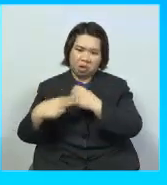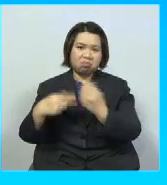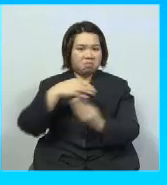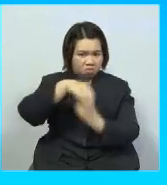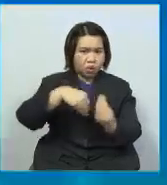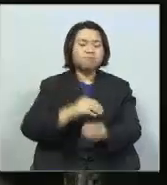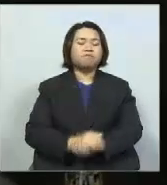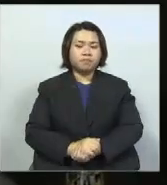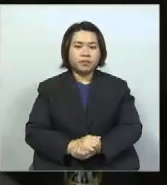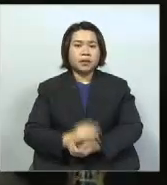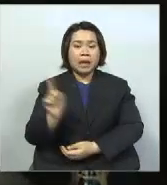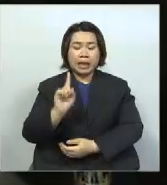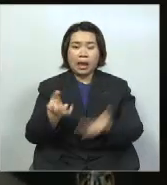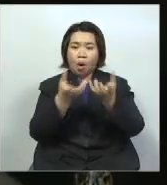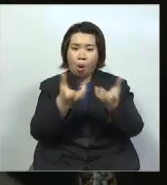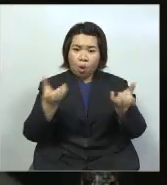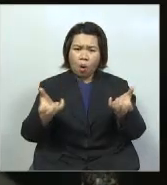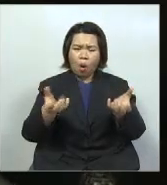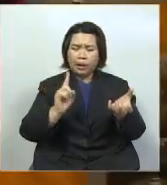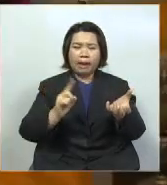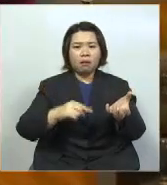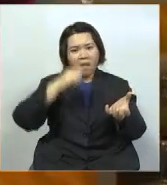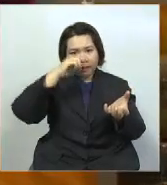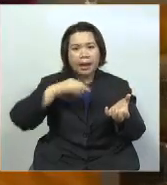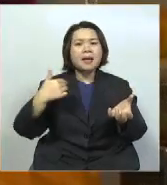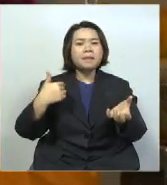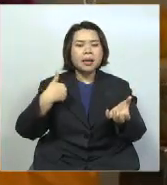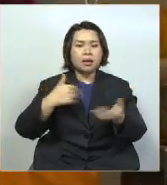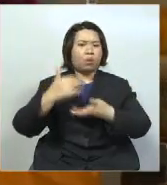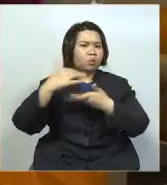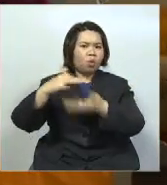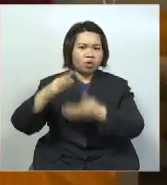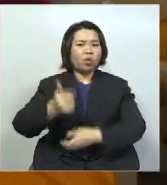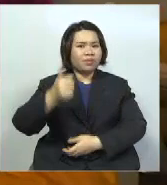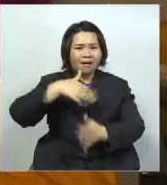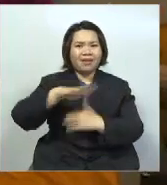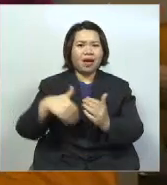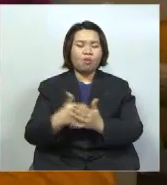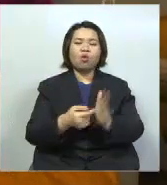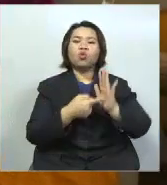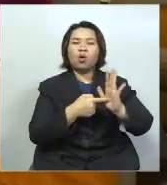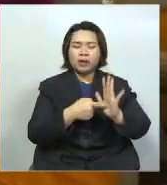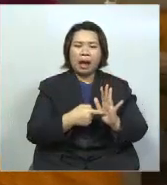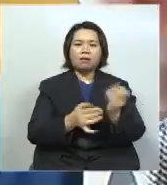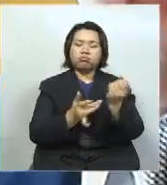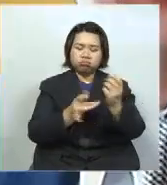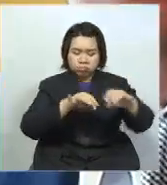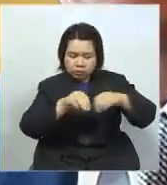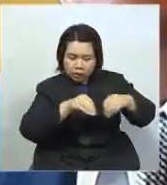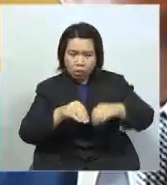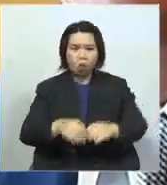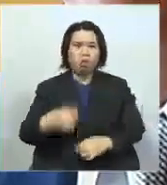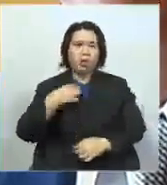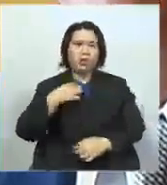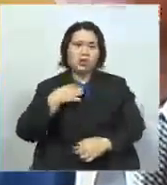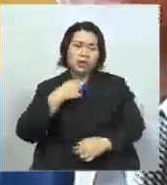ที่ได้รับความนิยมล้วนเป็นกลุ่มสินค้าที่ไทยเราเองเนี่ยมีศักยภาพในการส่งออกทั้งหมดค่ะไม่ว่าจะเป็นสินค้าอิเล็กทรอนิกส์เสื้อ